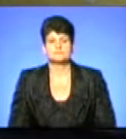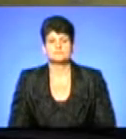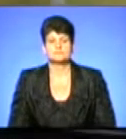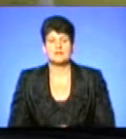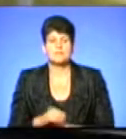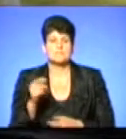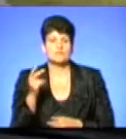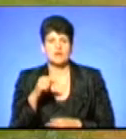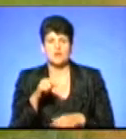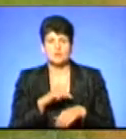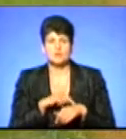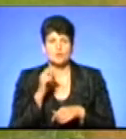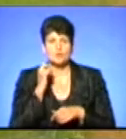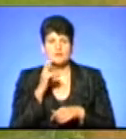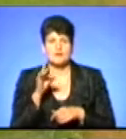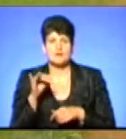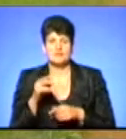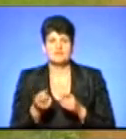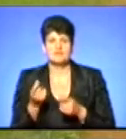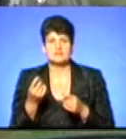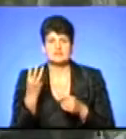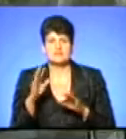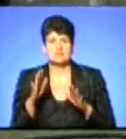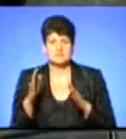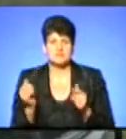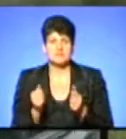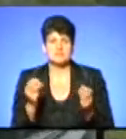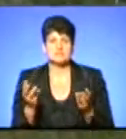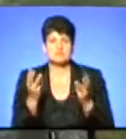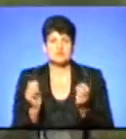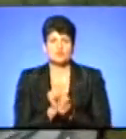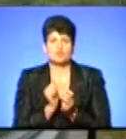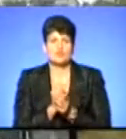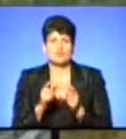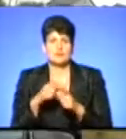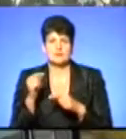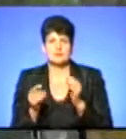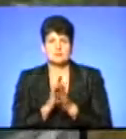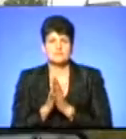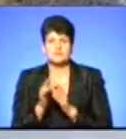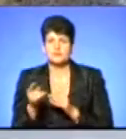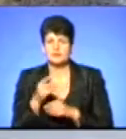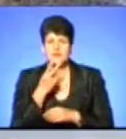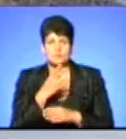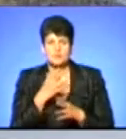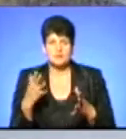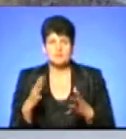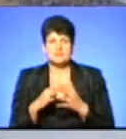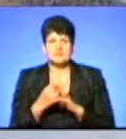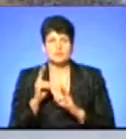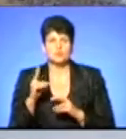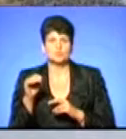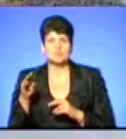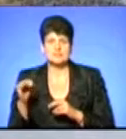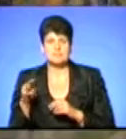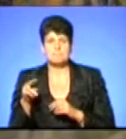За півтори години обіднього рейду ми виявили три випадки спалення сухого листя і трави. В Тернополі не побачили. У селах Кутківці та